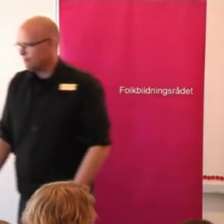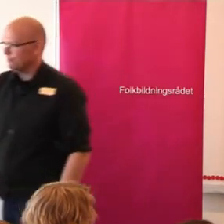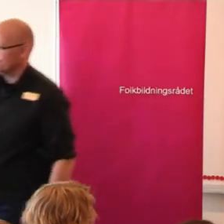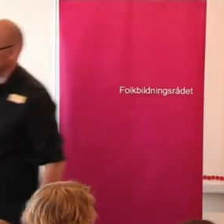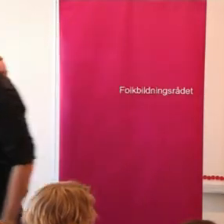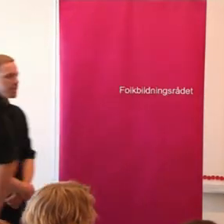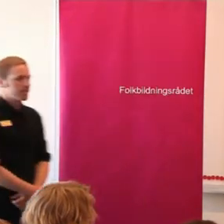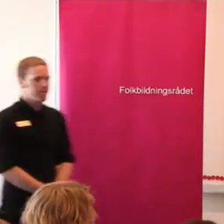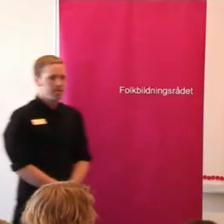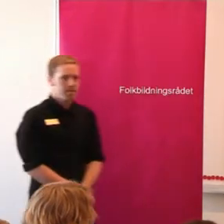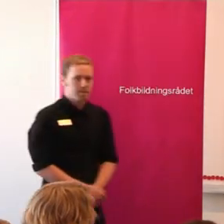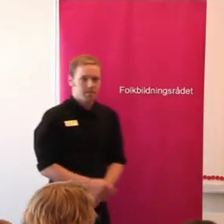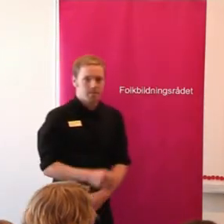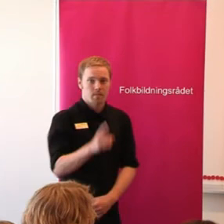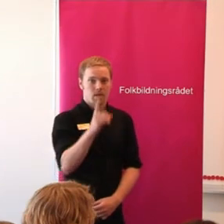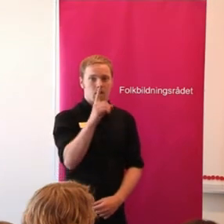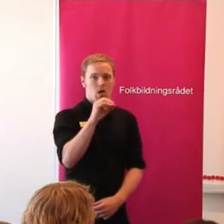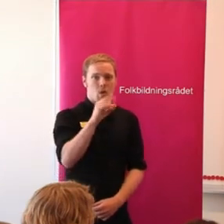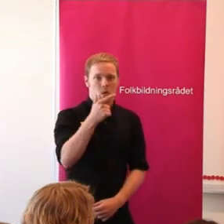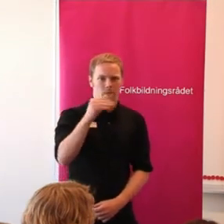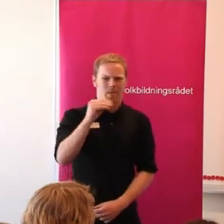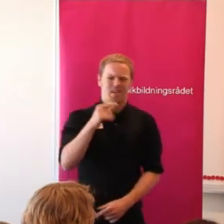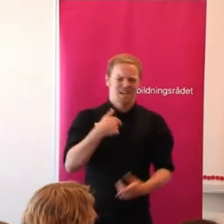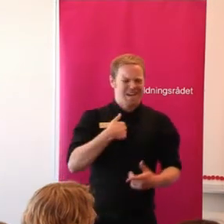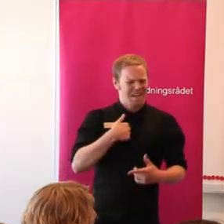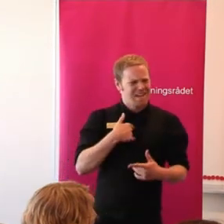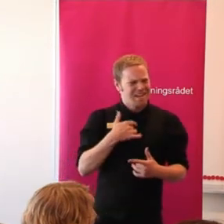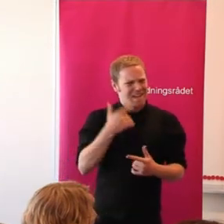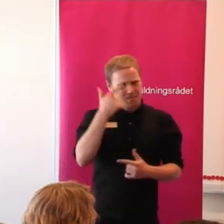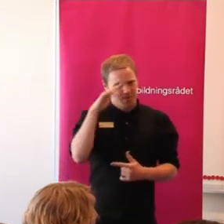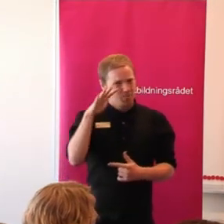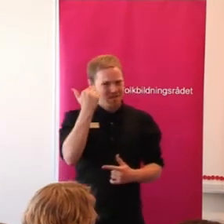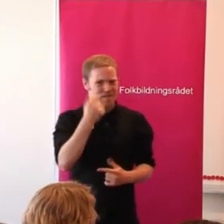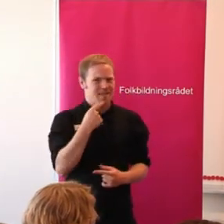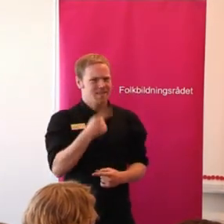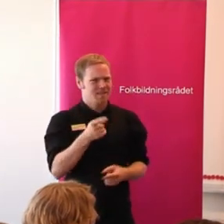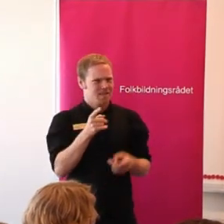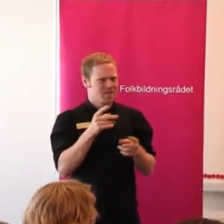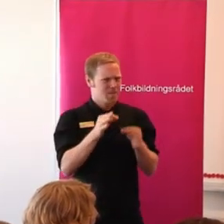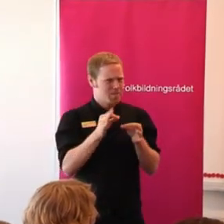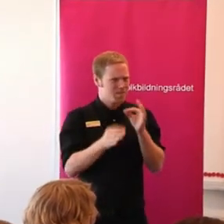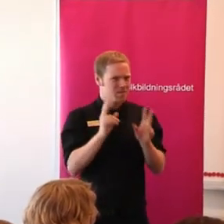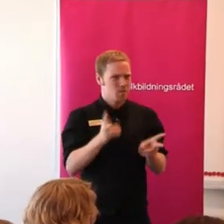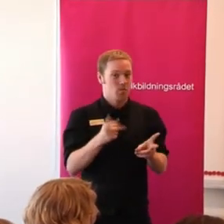Jag vet inte riktigt hur man kan säga det, därför att det vi har hört, folkhögskolan är ju en viktig del